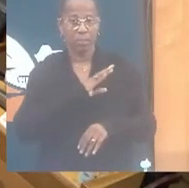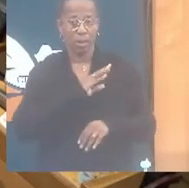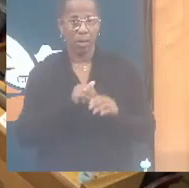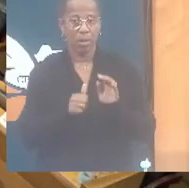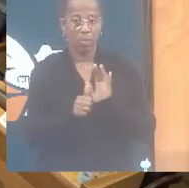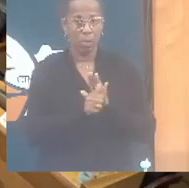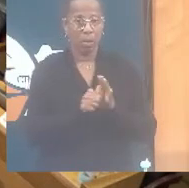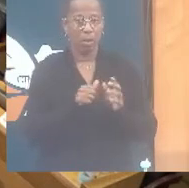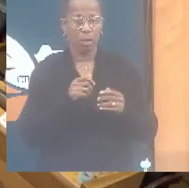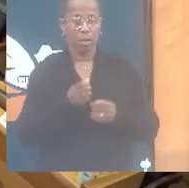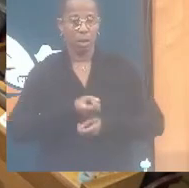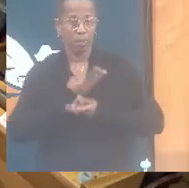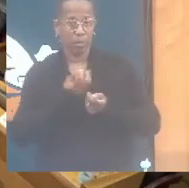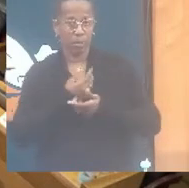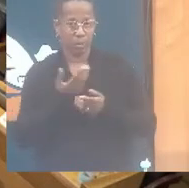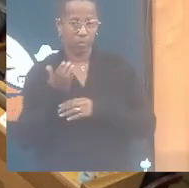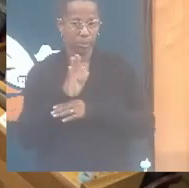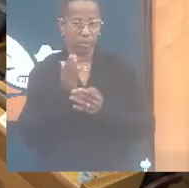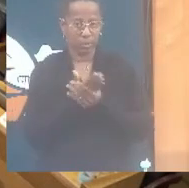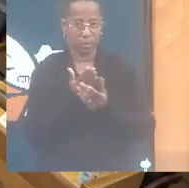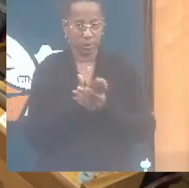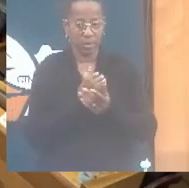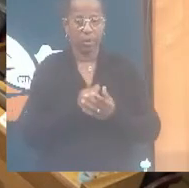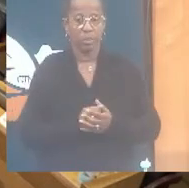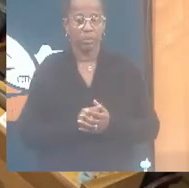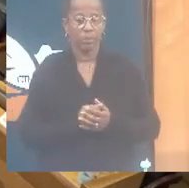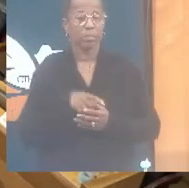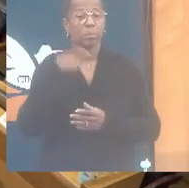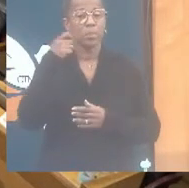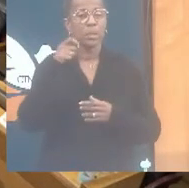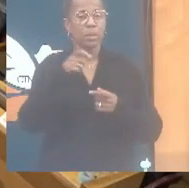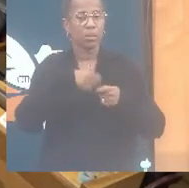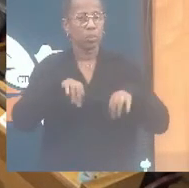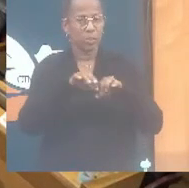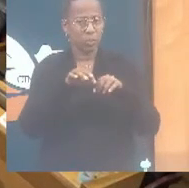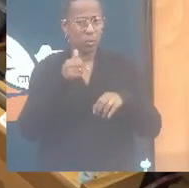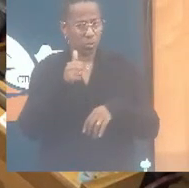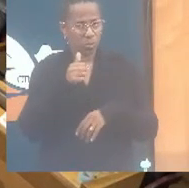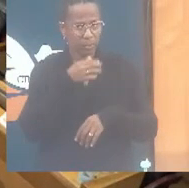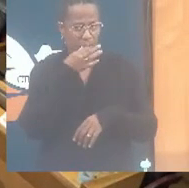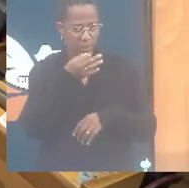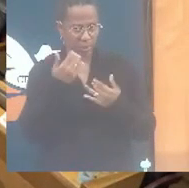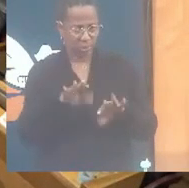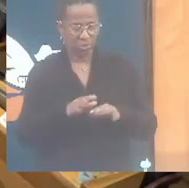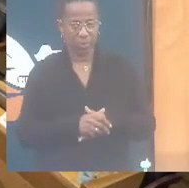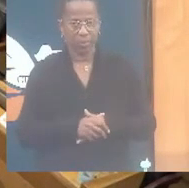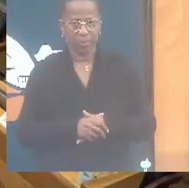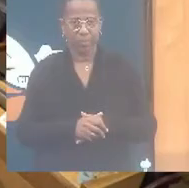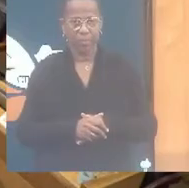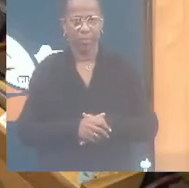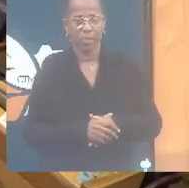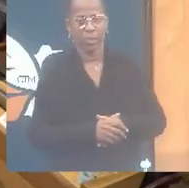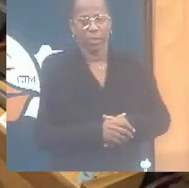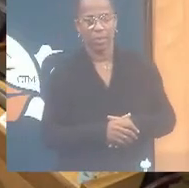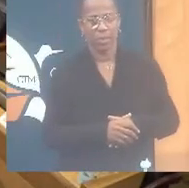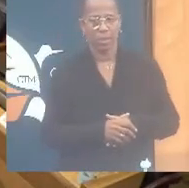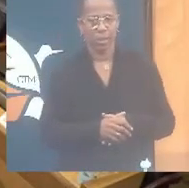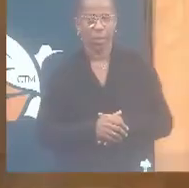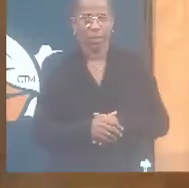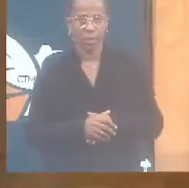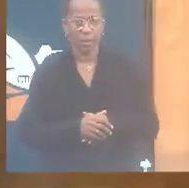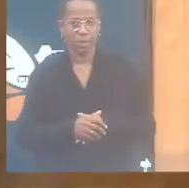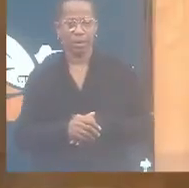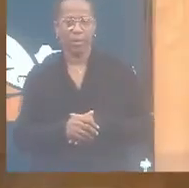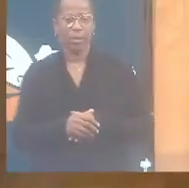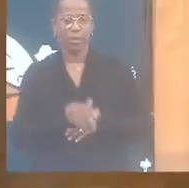pas. L'horloge n'a pas bougé. Le président de commission qui s'est exprimé. Non, il a dit qu'il donne son rapport et puis après il fait son